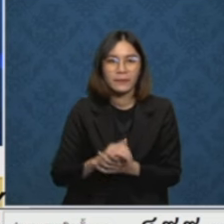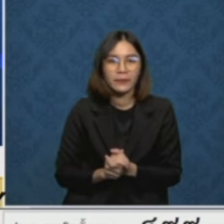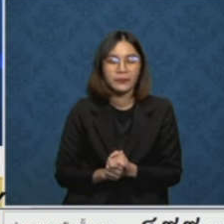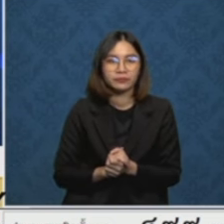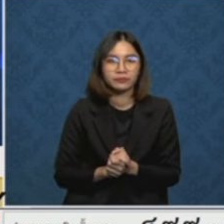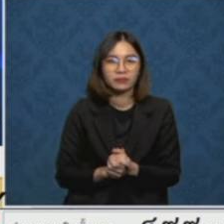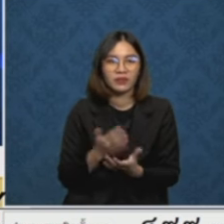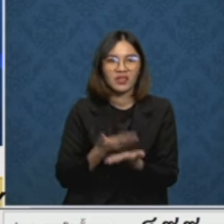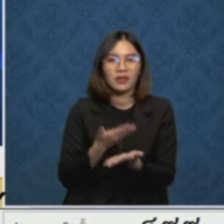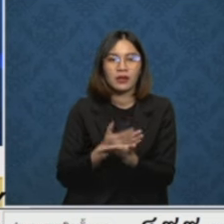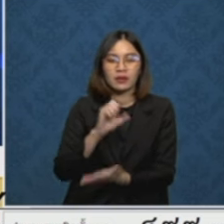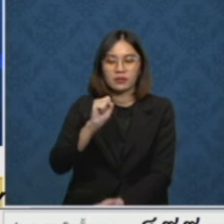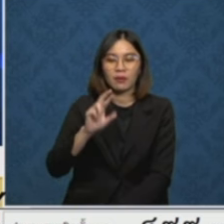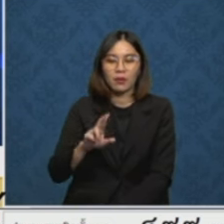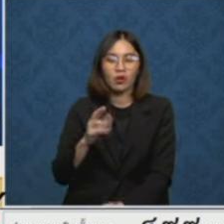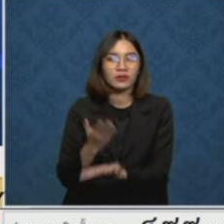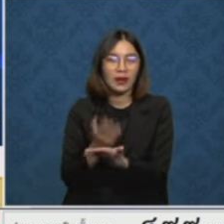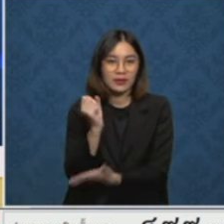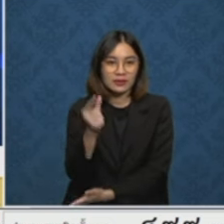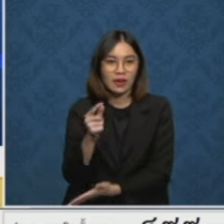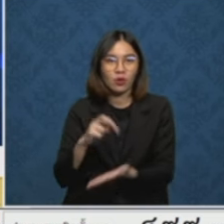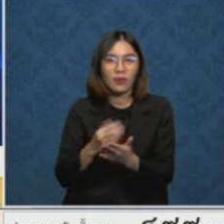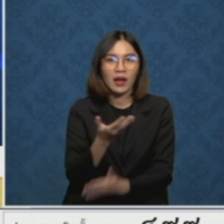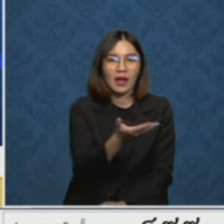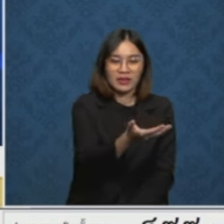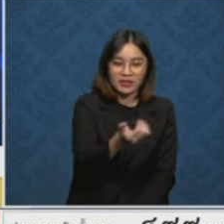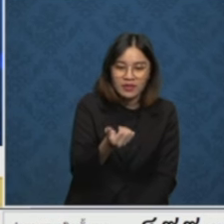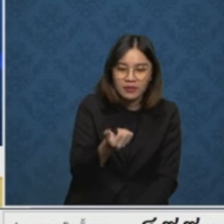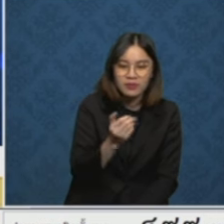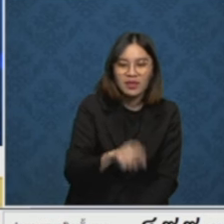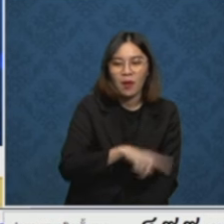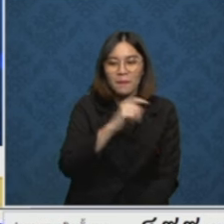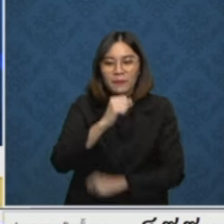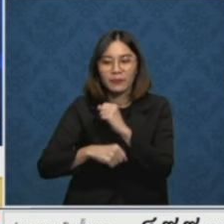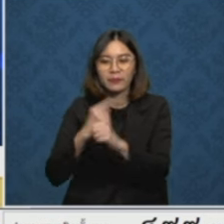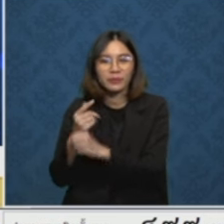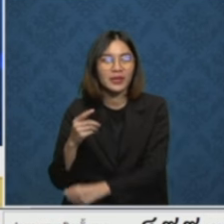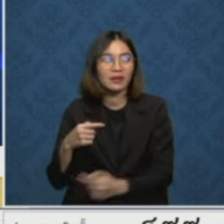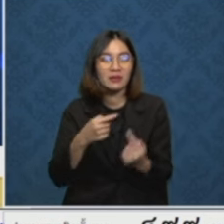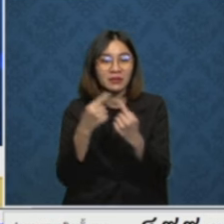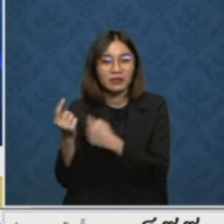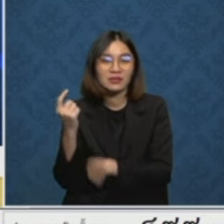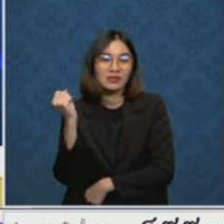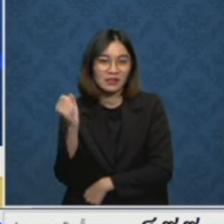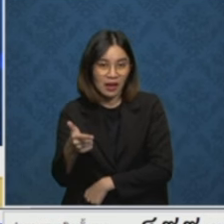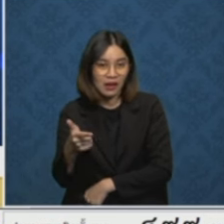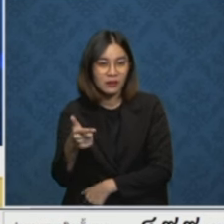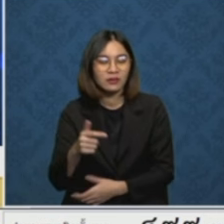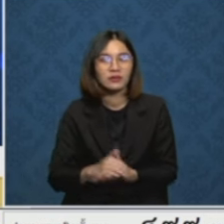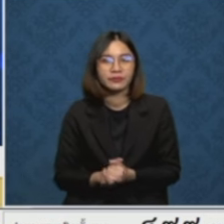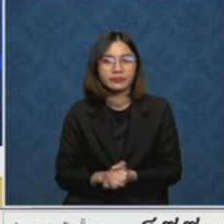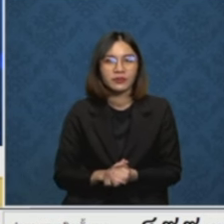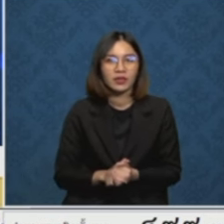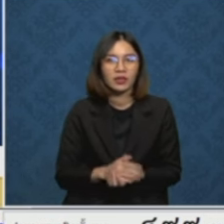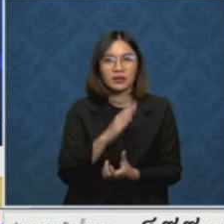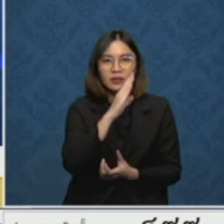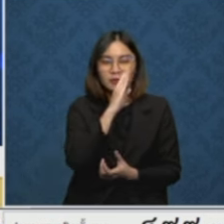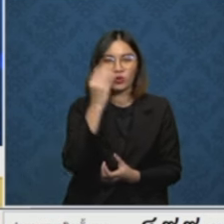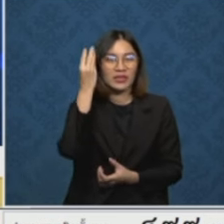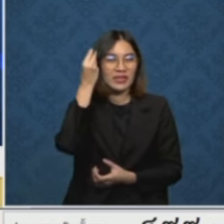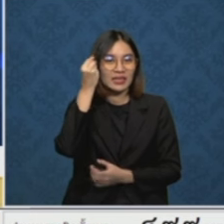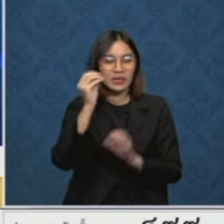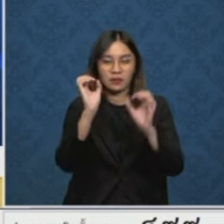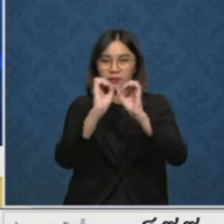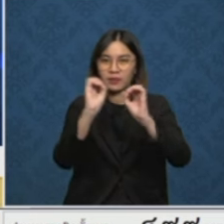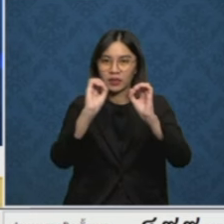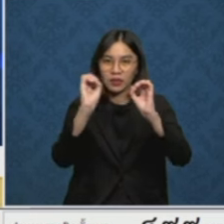บนี้เงินทุนสำรองจ่ายแบบนี้เขาเรียกว่ายืมเงินข้ามปีค่ะท่านประธานแต่ถ้าท่านบอกว่าท่านไม่เคยคิดจะใ